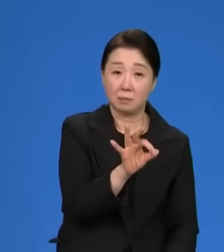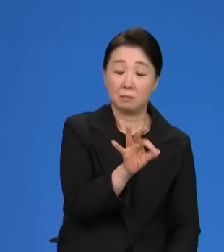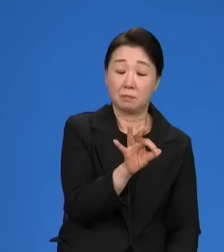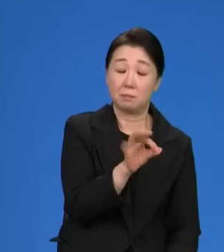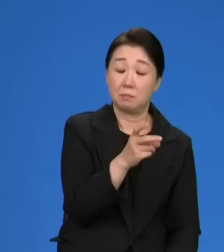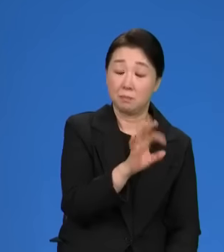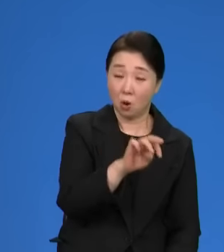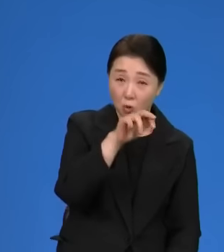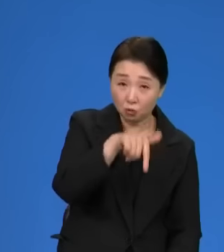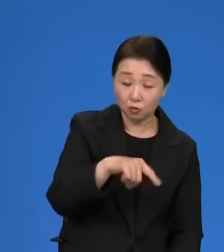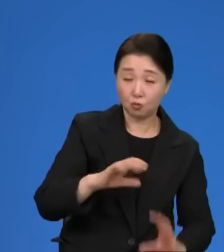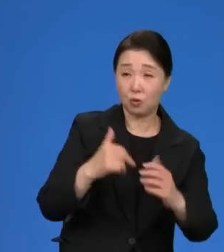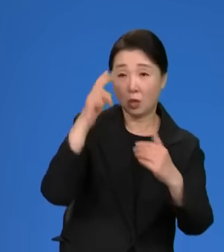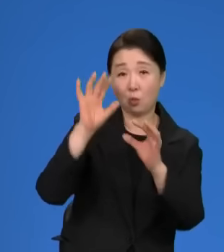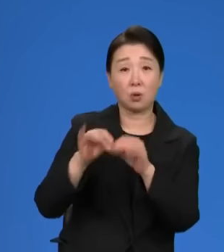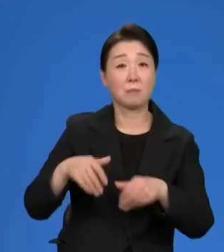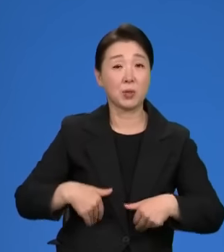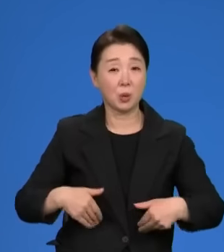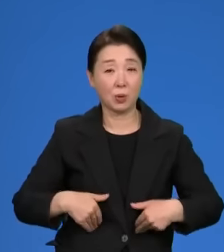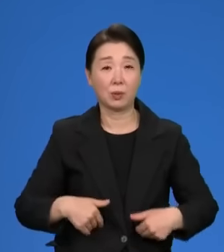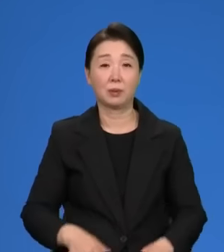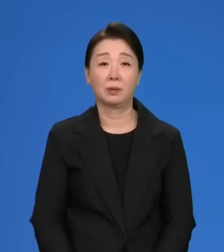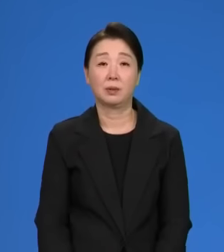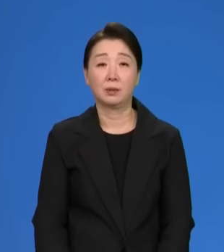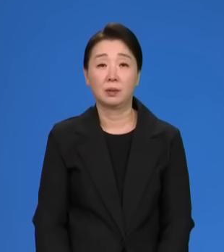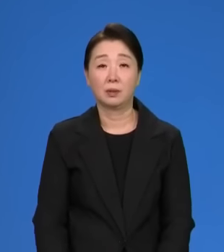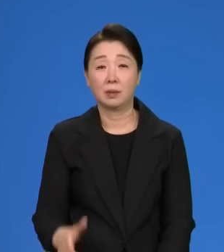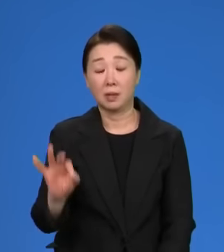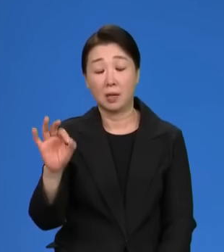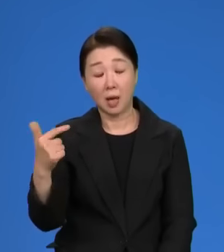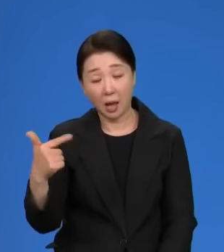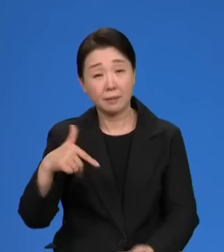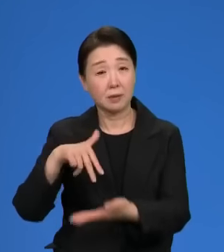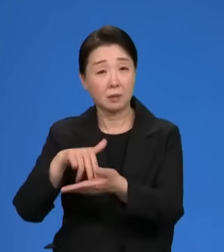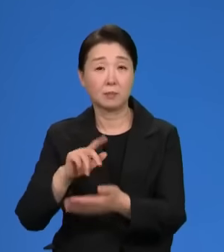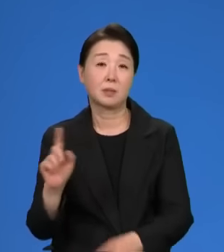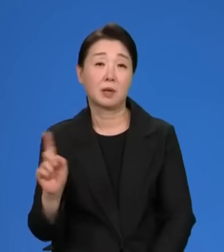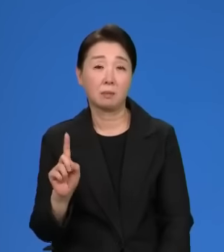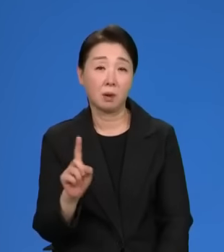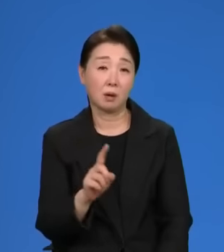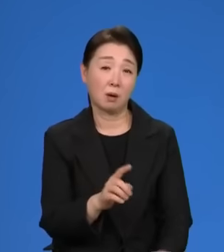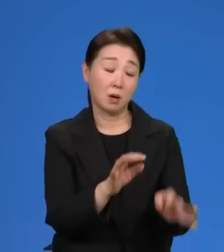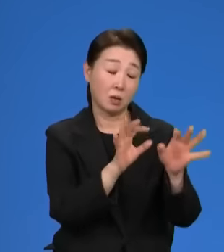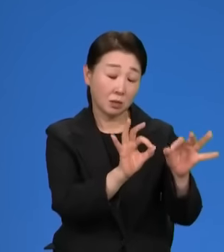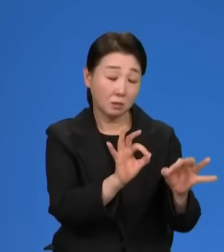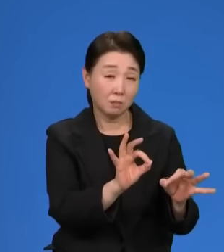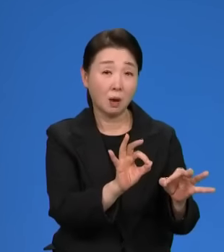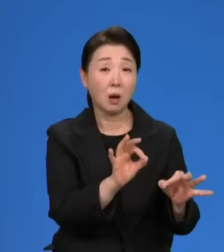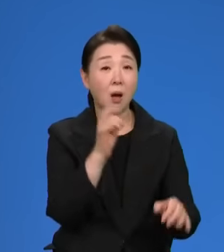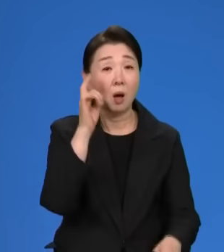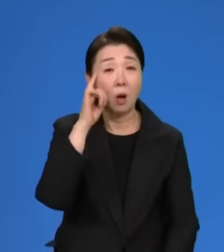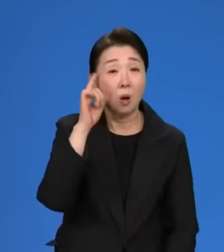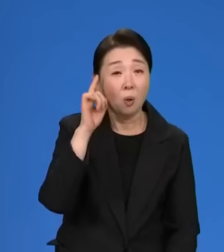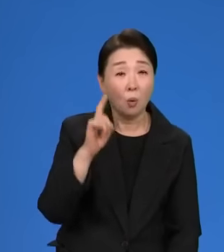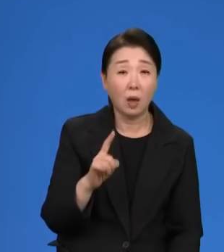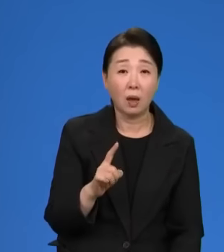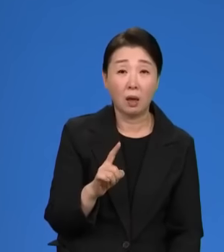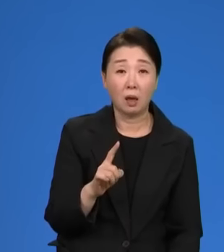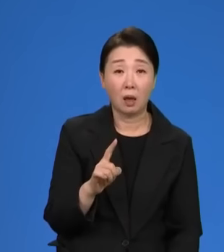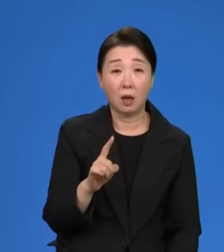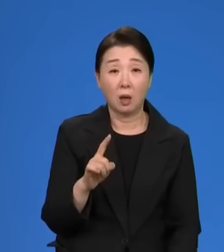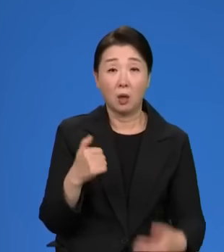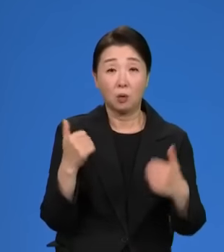국회동의가 필요하다 강하게 반발하고 있습니다 자 그러자 한기호 의원 같은 경우에 김병주 의원 현역 시절에 국회 동의없이 다녀